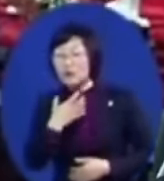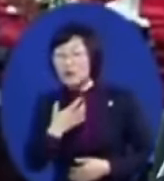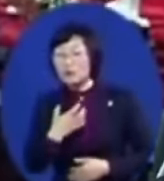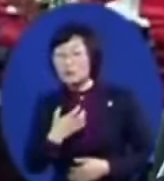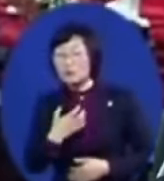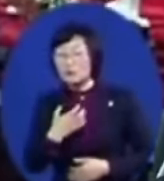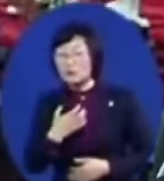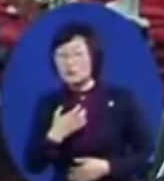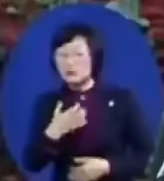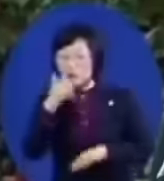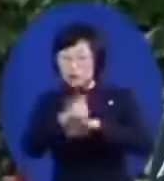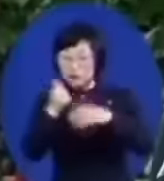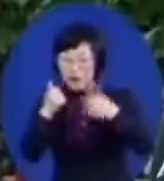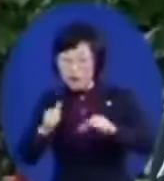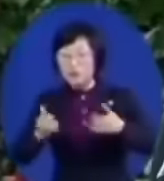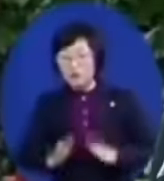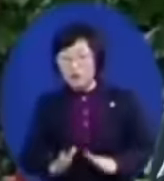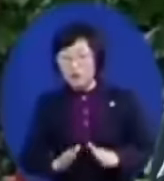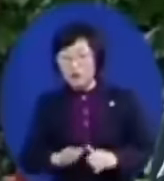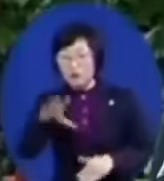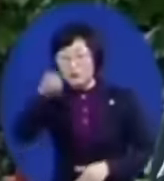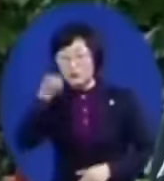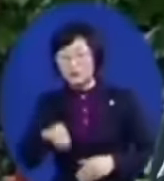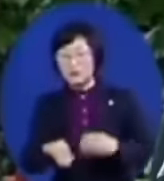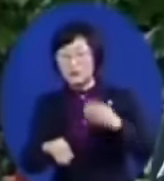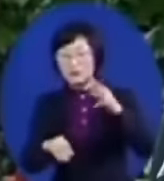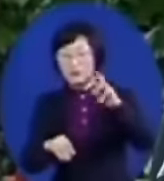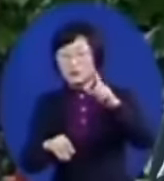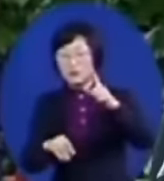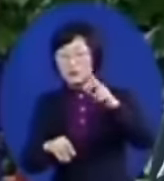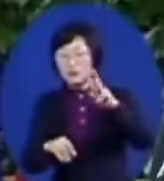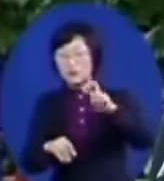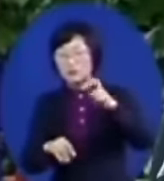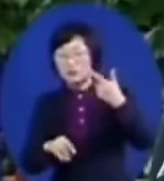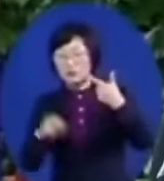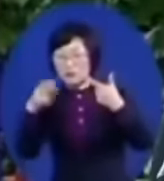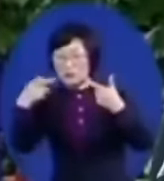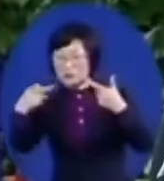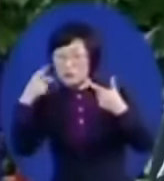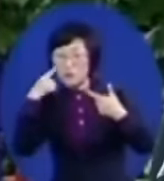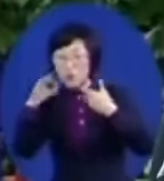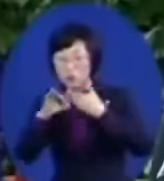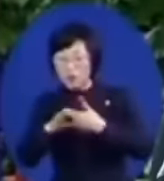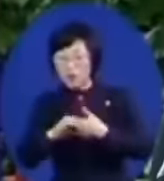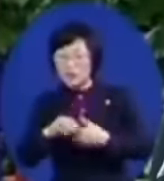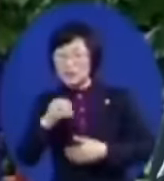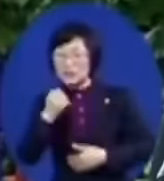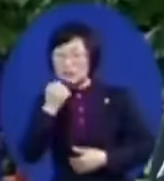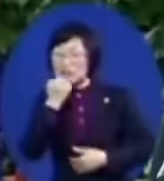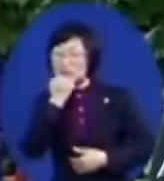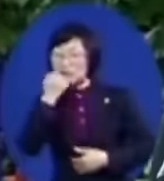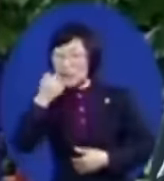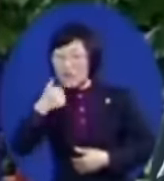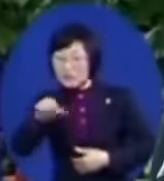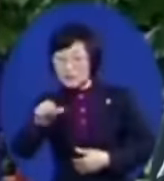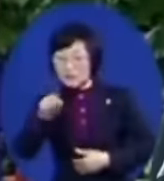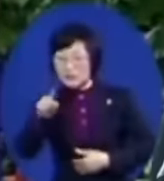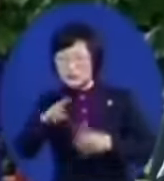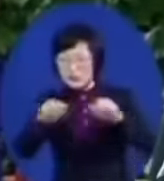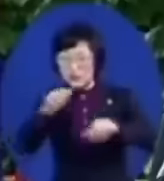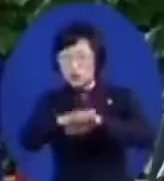이삭은 어떻습니까? 창세기 26장 12절로 14절에 이삭이 그 땅에서 농사하여 그 해에 100배나